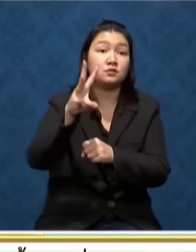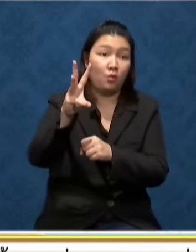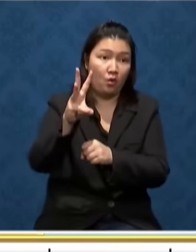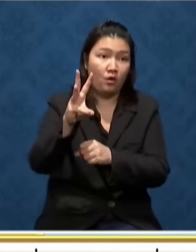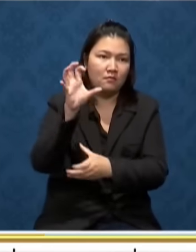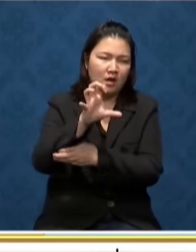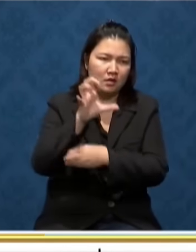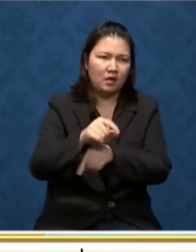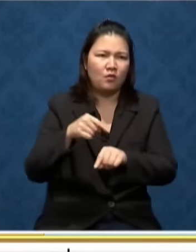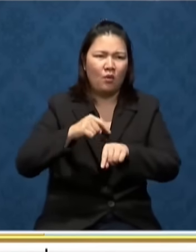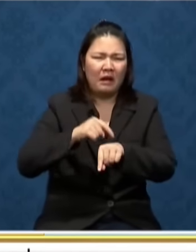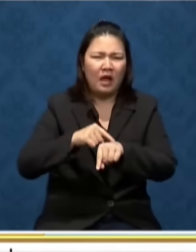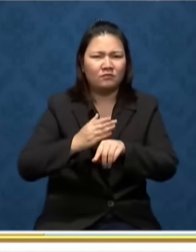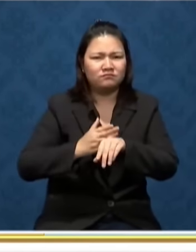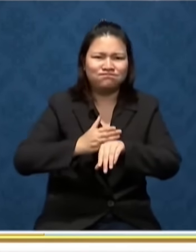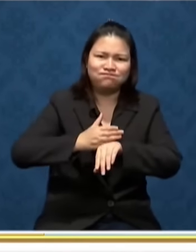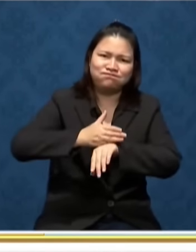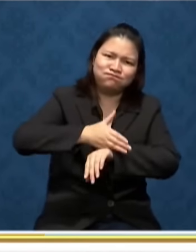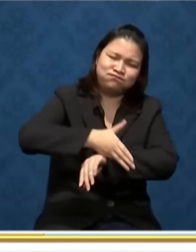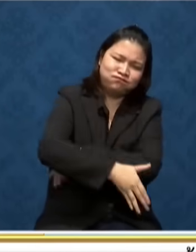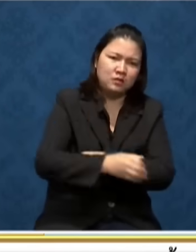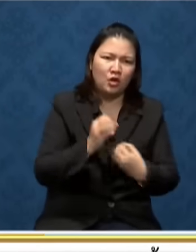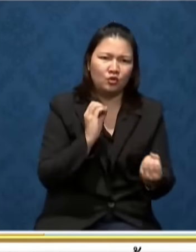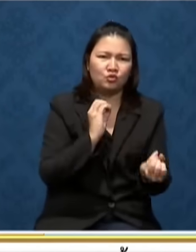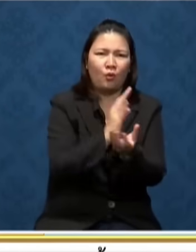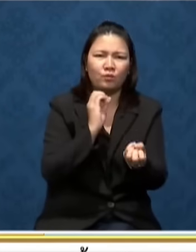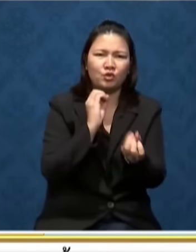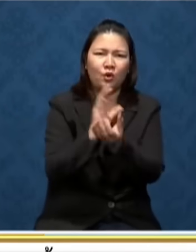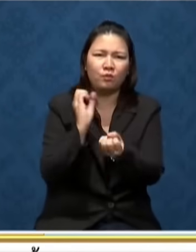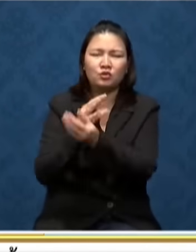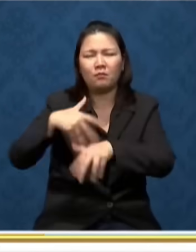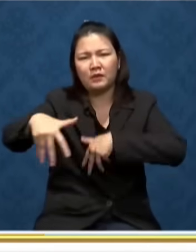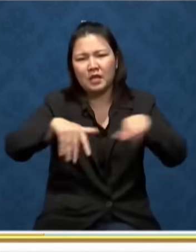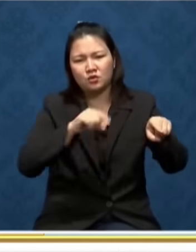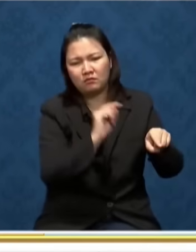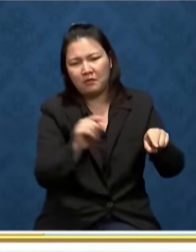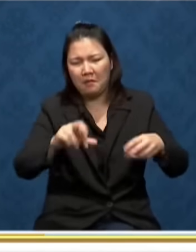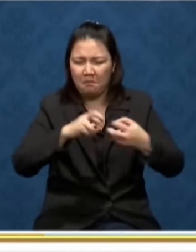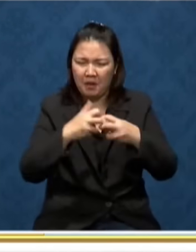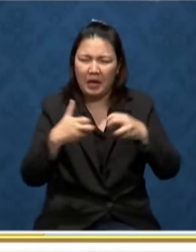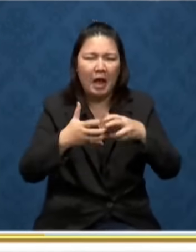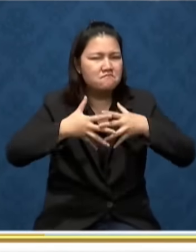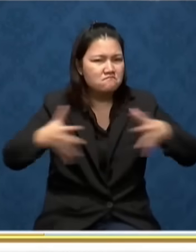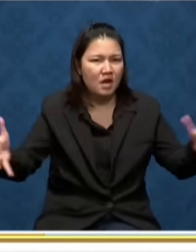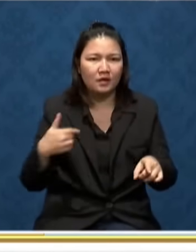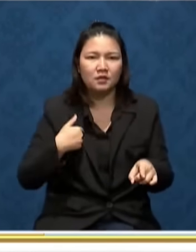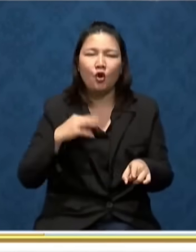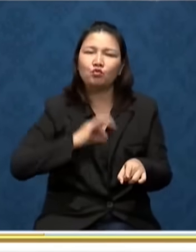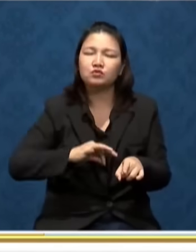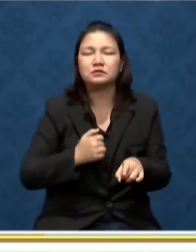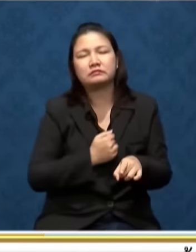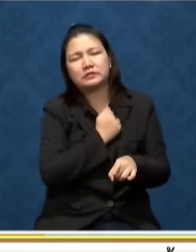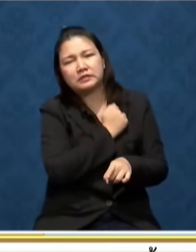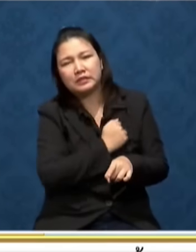ล่าช้ามากๆสร้างความเสียหายให้กับประชาชนไปเท่าไหร่แล้วครับที่ผมต้องเศร้ามากๆ